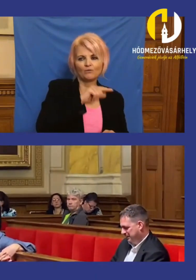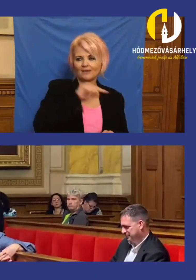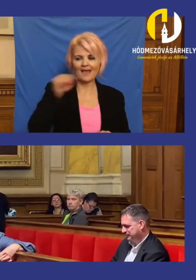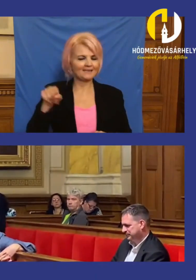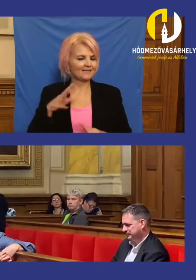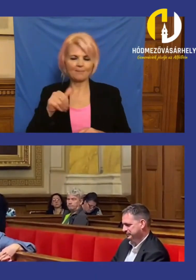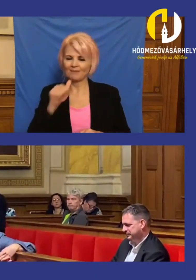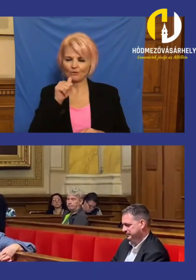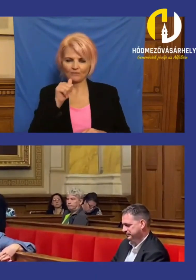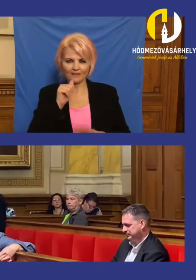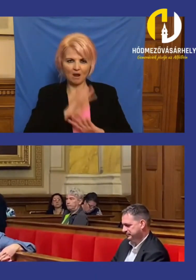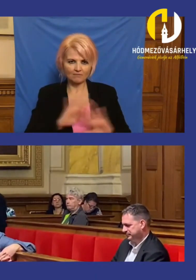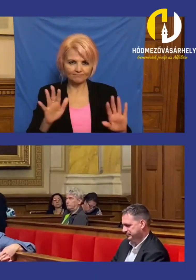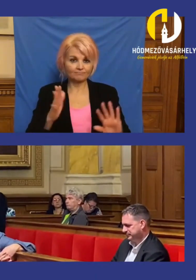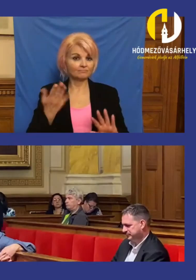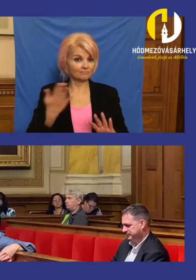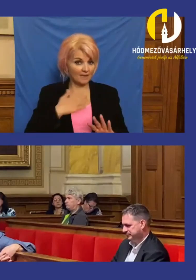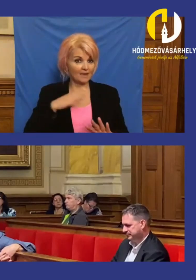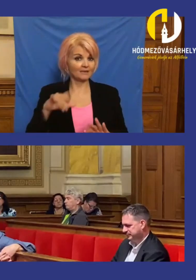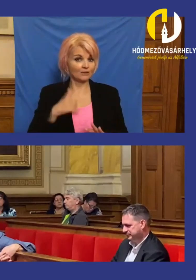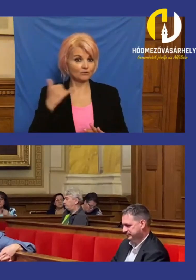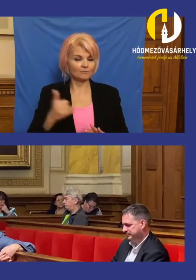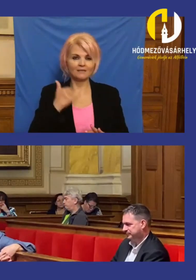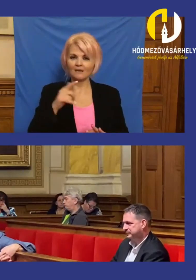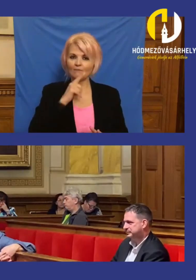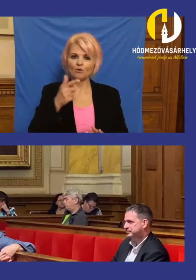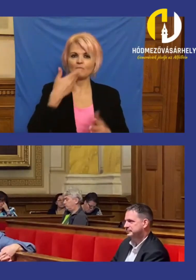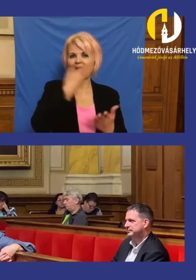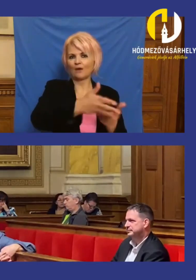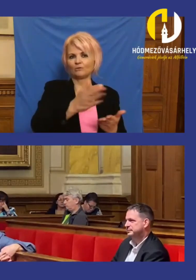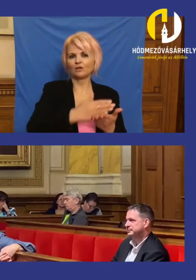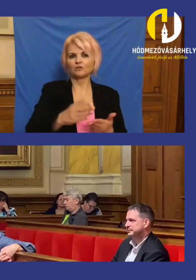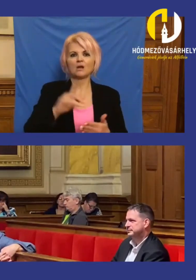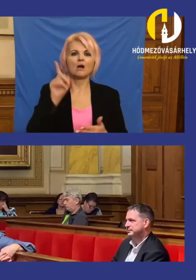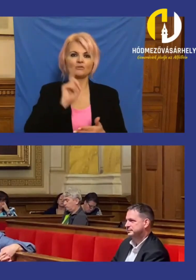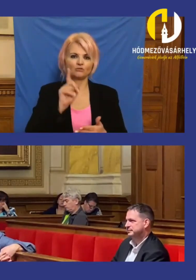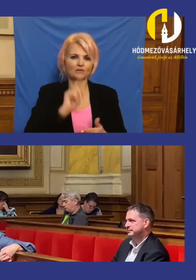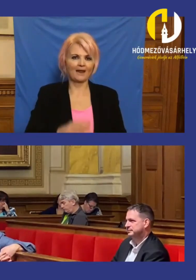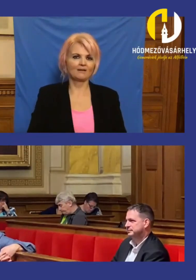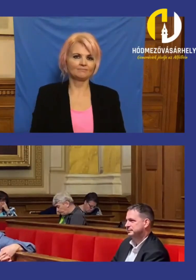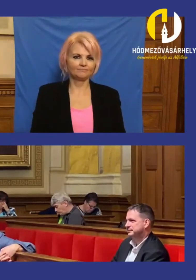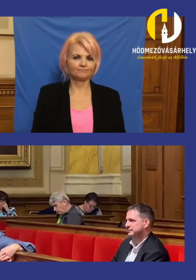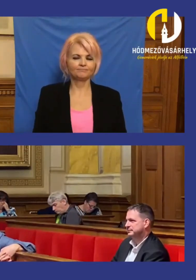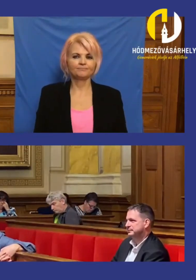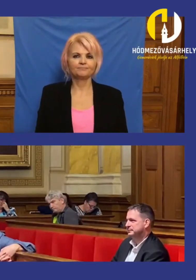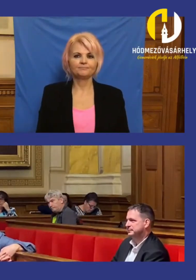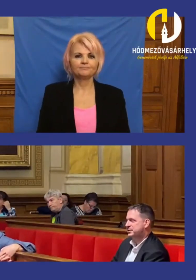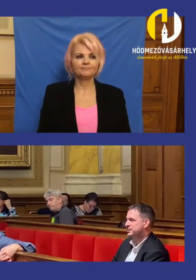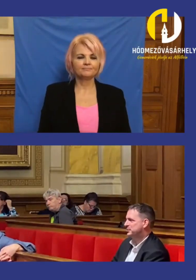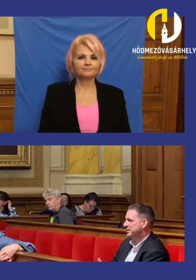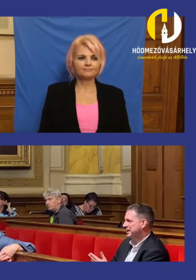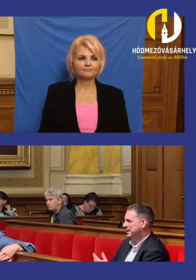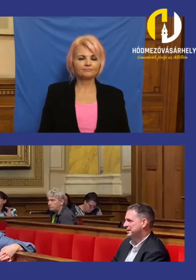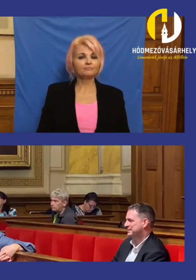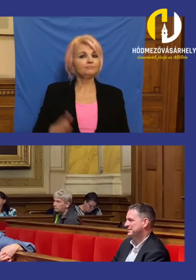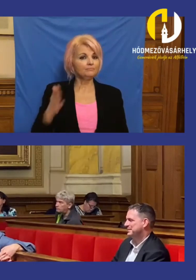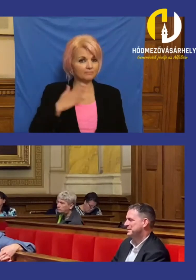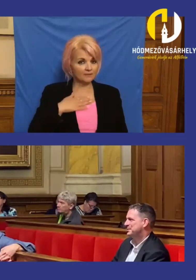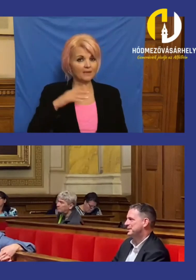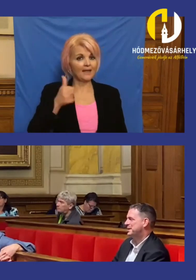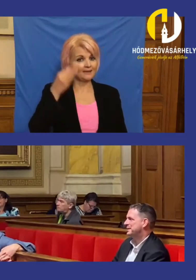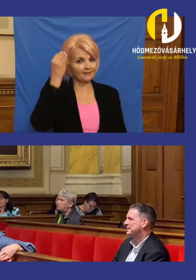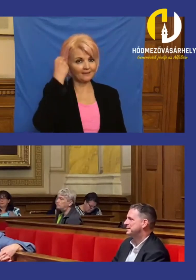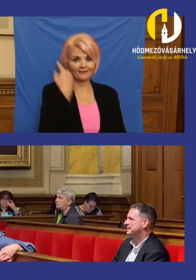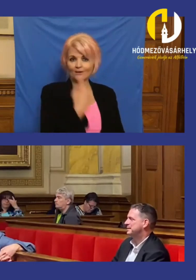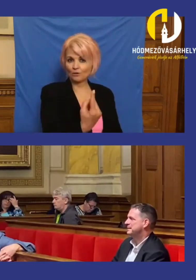pedofília. Tehát én azt gondolom, hogy én magam is mindig el fogom ítélni azt, amikor bármilyen hazugság jelenik meg ebbe az ügybe. Jó? Én teljesen egyetértek